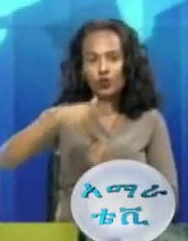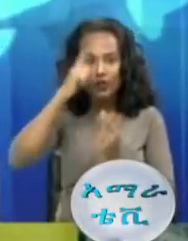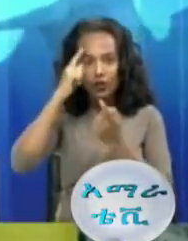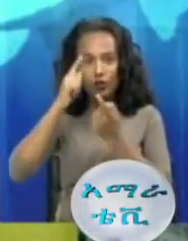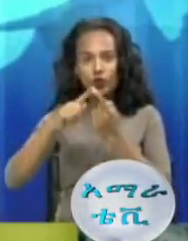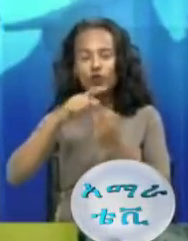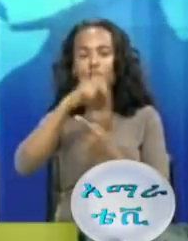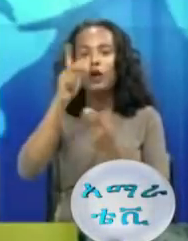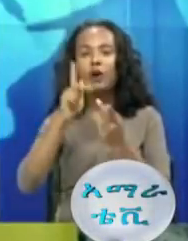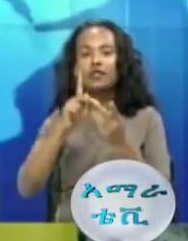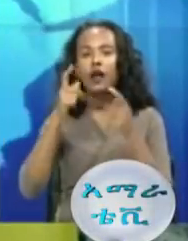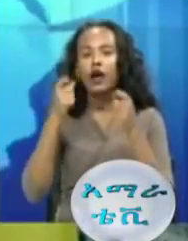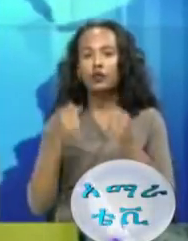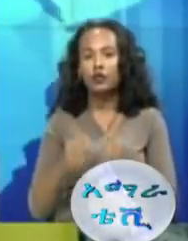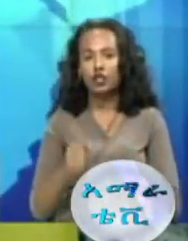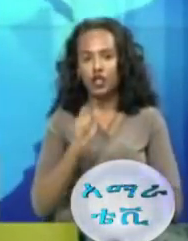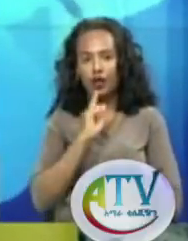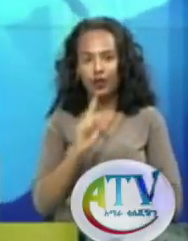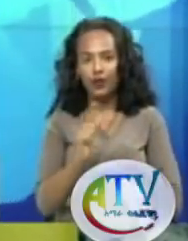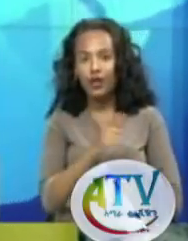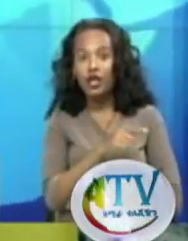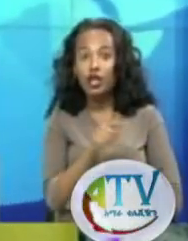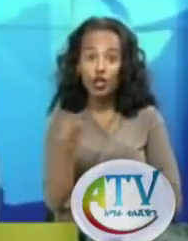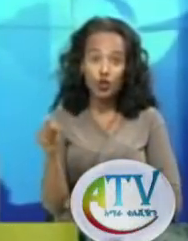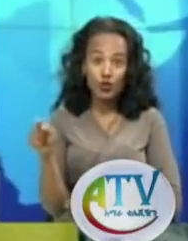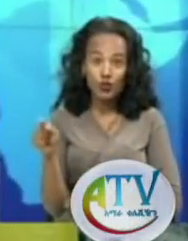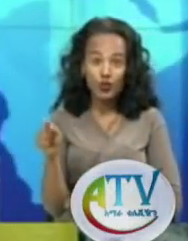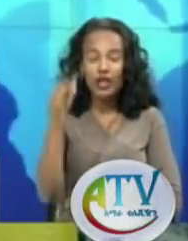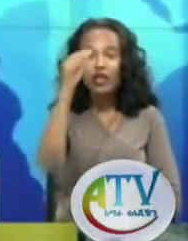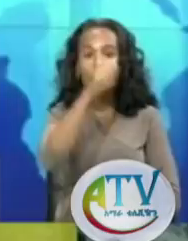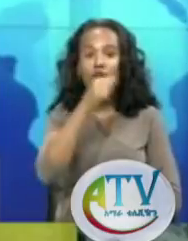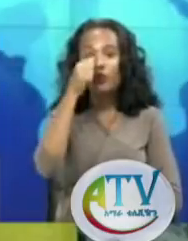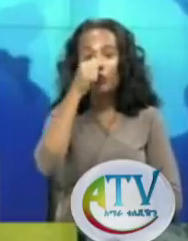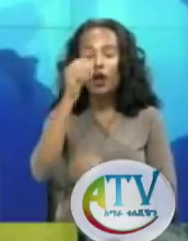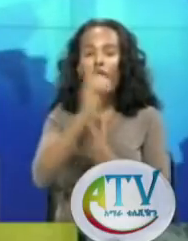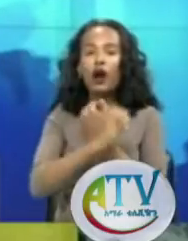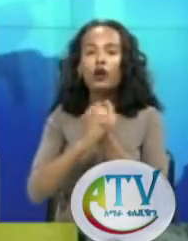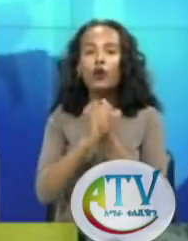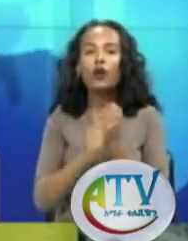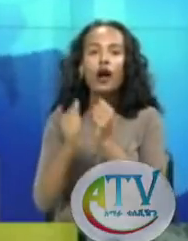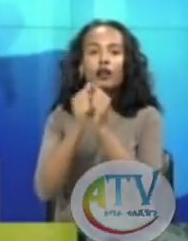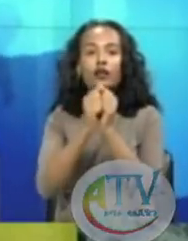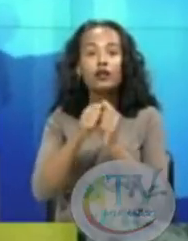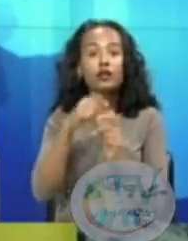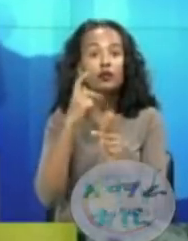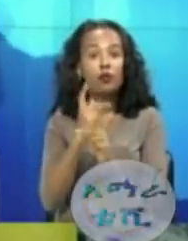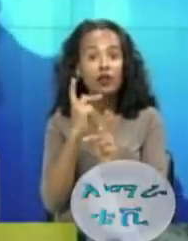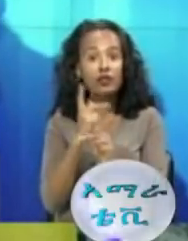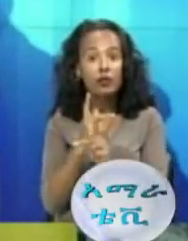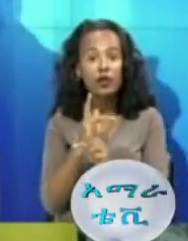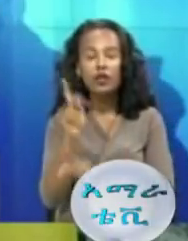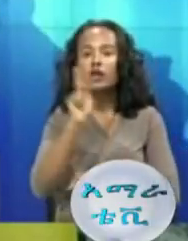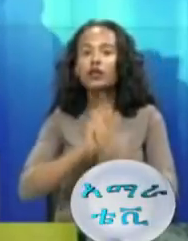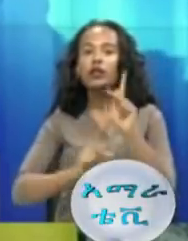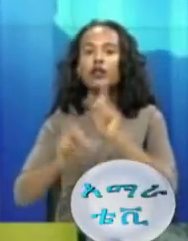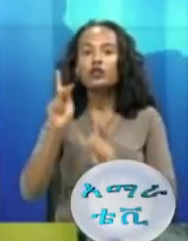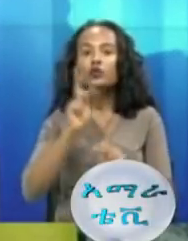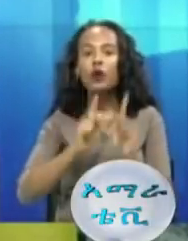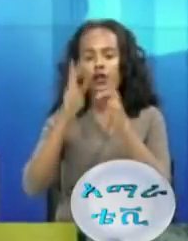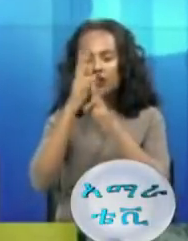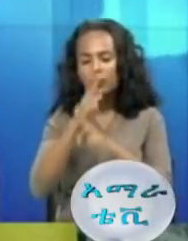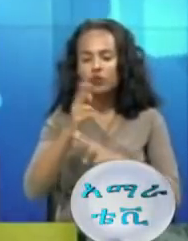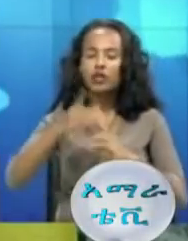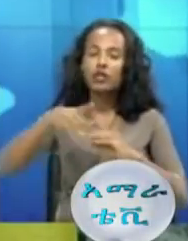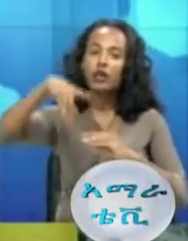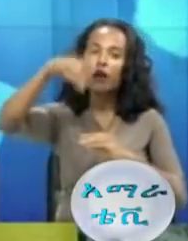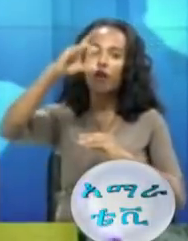ለማሳካት መቻል ነው። እነሱም የኢትዮጵያን ሀገራዊ አንድነት ማስጠበቅ፣ የህዝቧን ክብር ከፍ